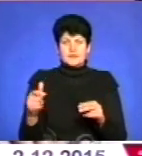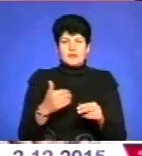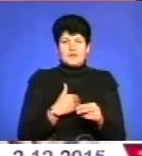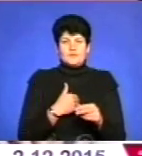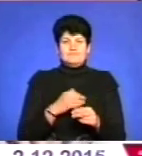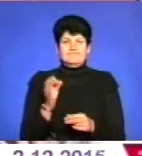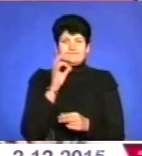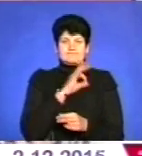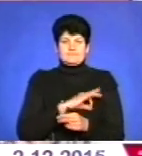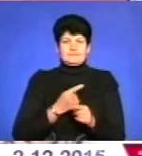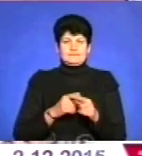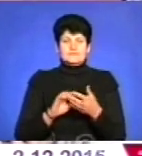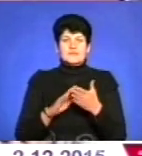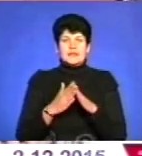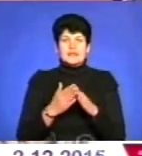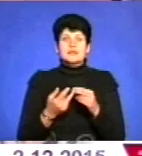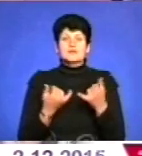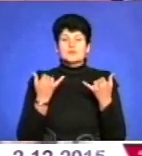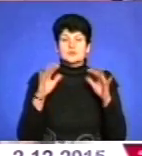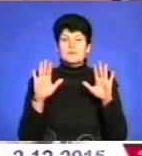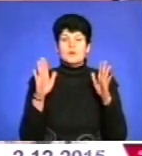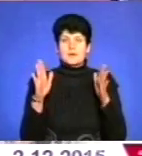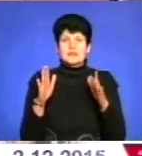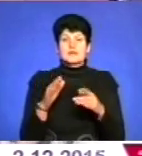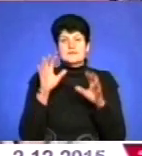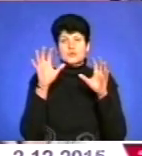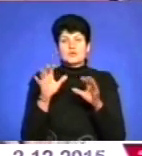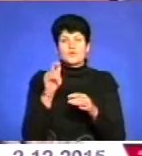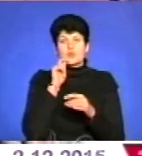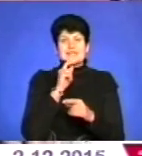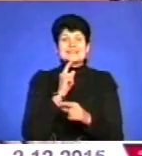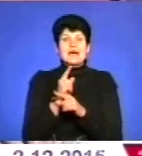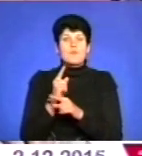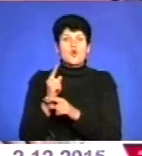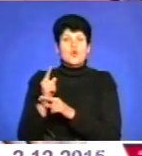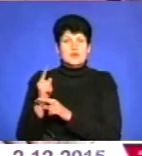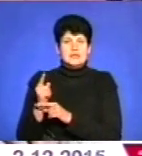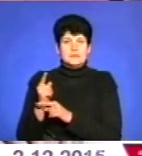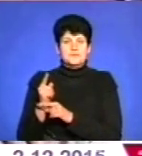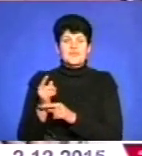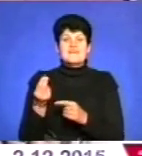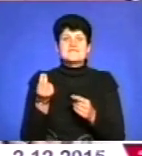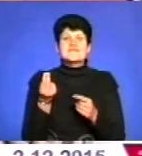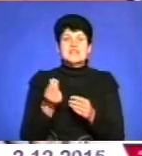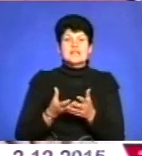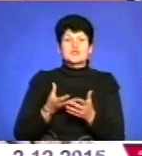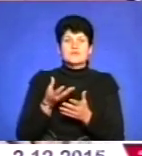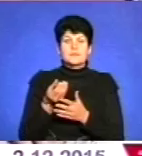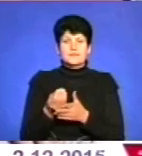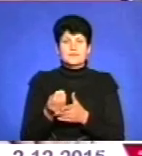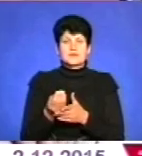цій ситуації. На даний момент законодавством України заборонена будь-яка фінансова винагорода